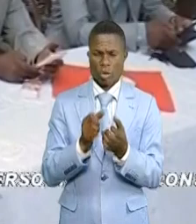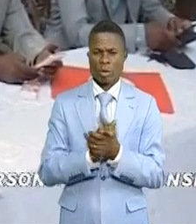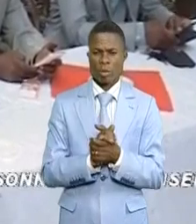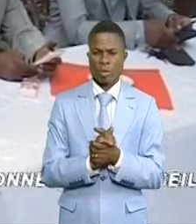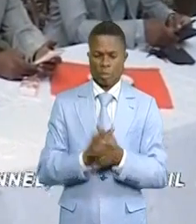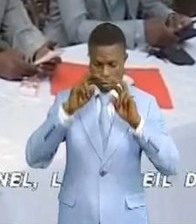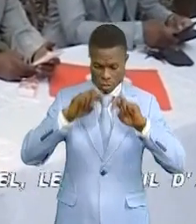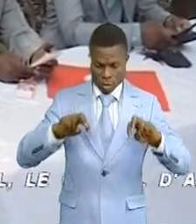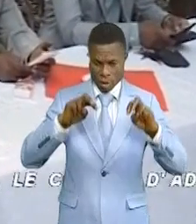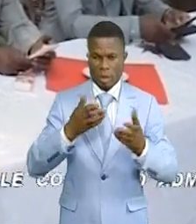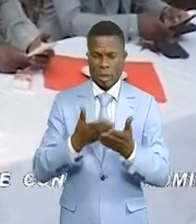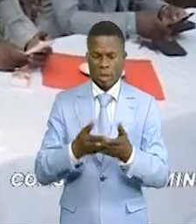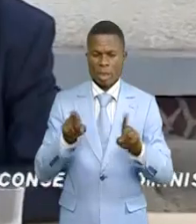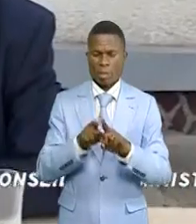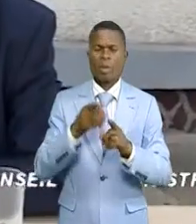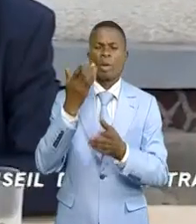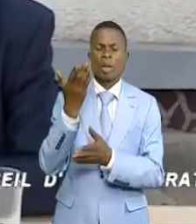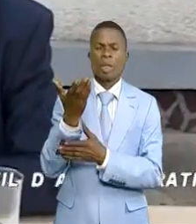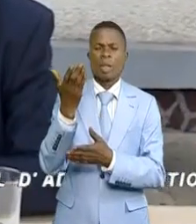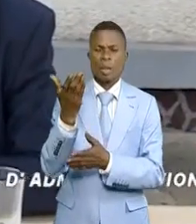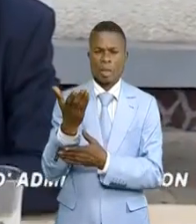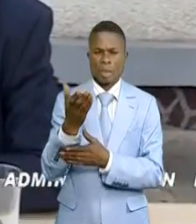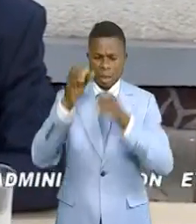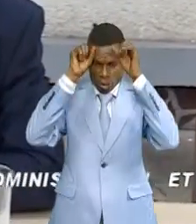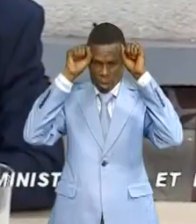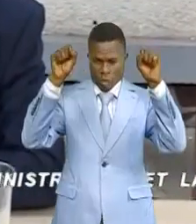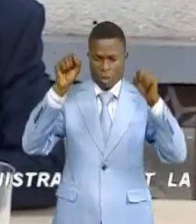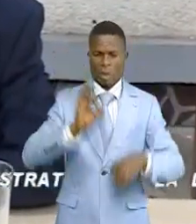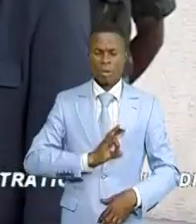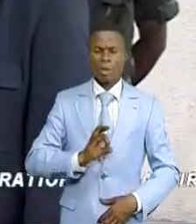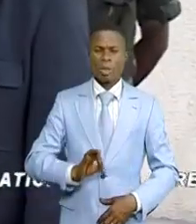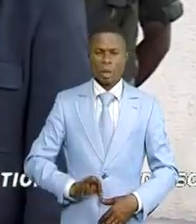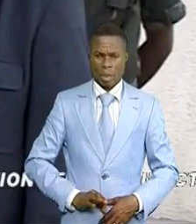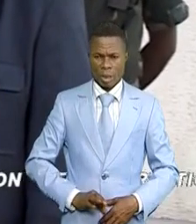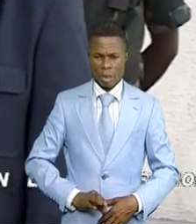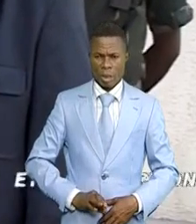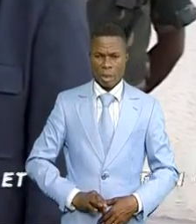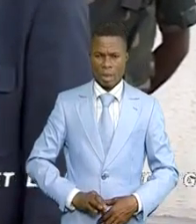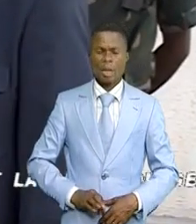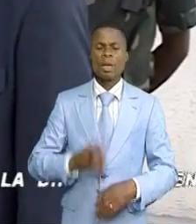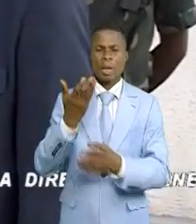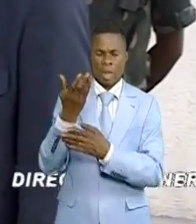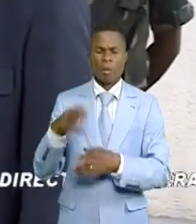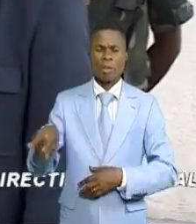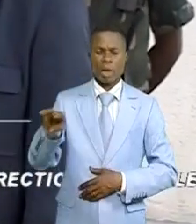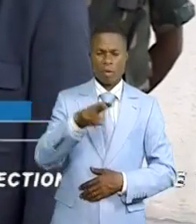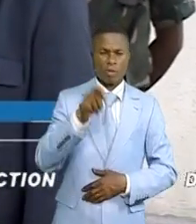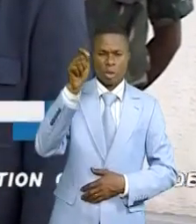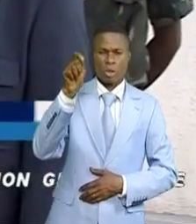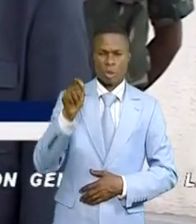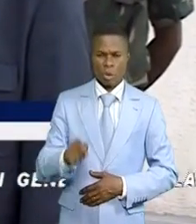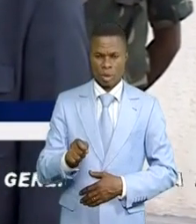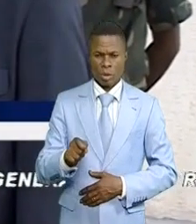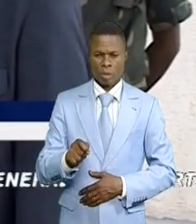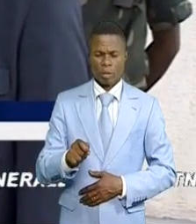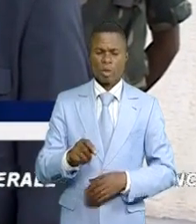en quelque sorte un appel que le président de la République a fait aux Kivuciens que vous êtes. Mettez